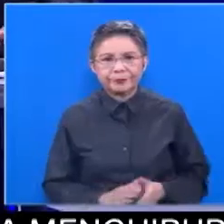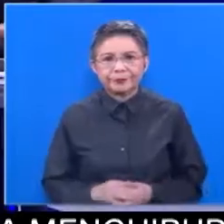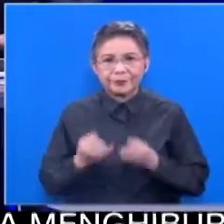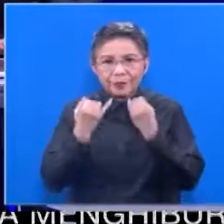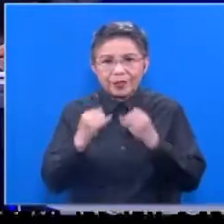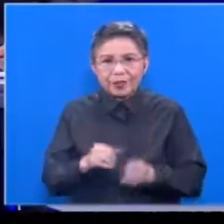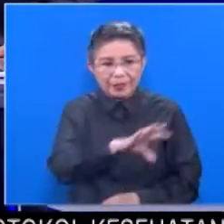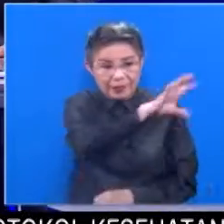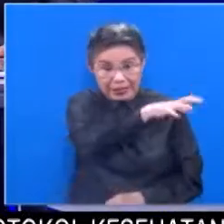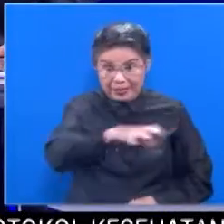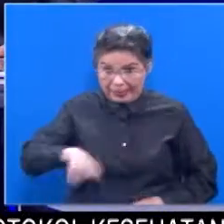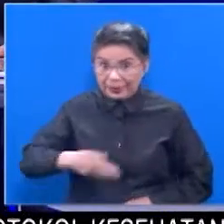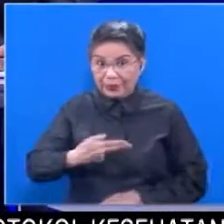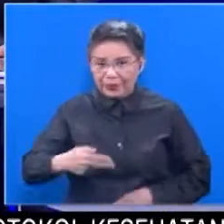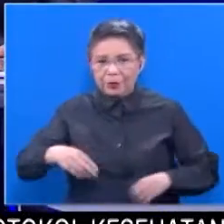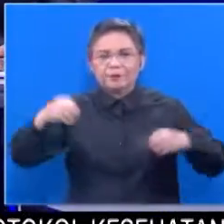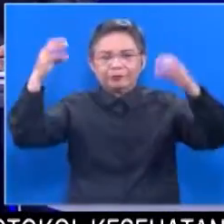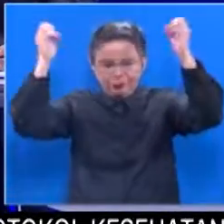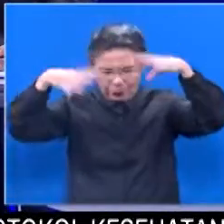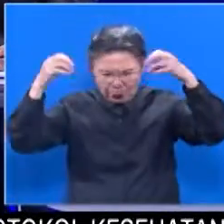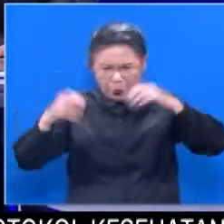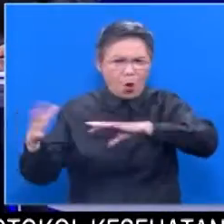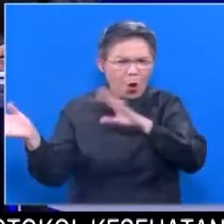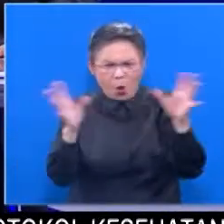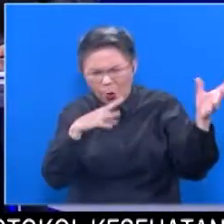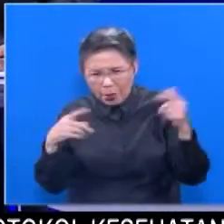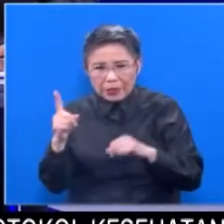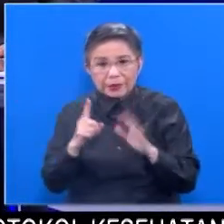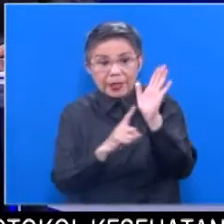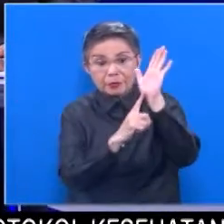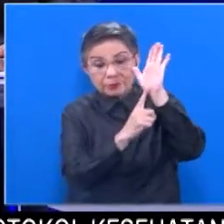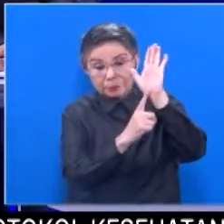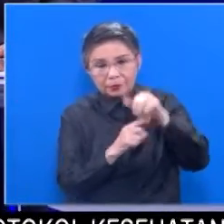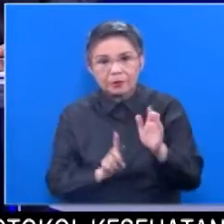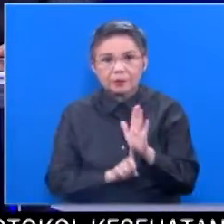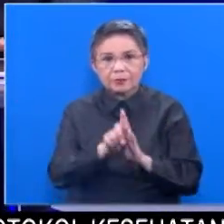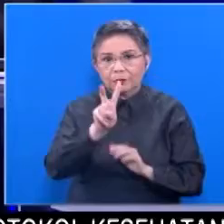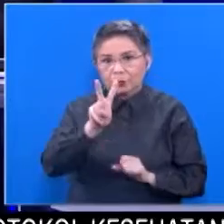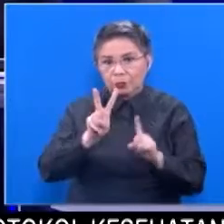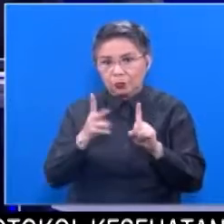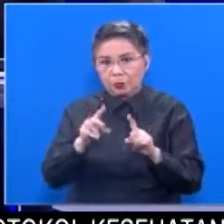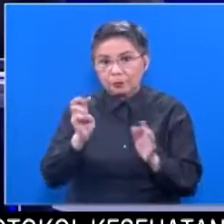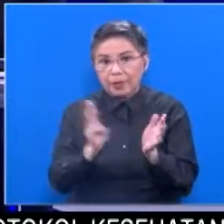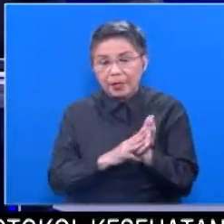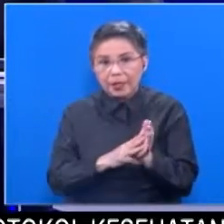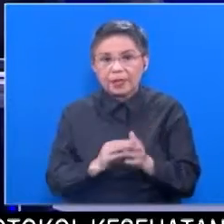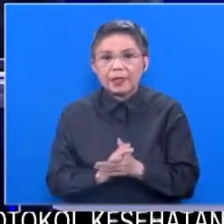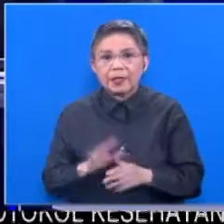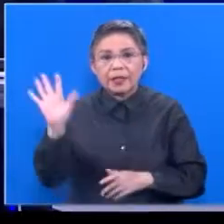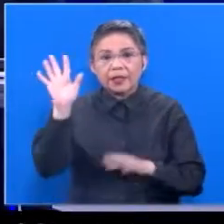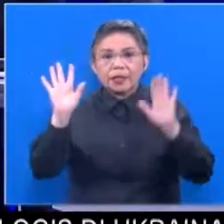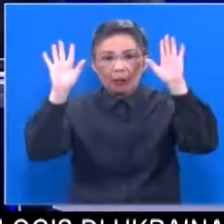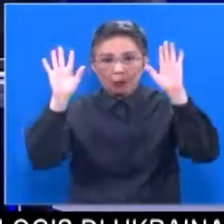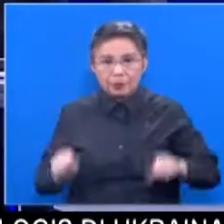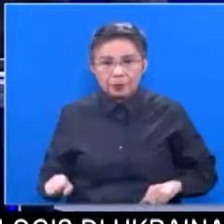Informasi dari sejumlah daerah di tanah air, hujan disertai angin kencang membuat sebuah papan reklame setinggi 12 meter di Pasar Ciluar, Kabupaten Bogor, Jawa